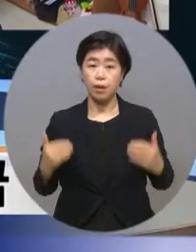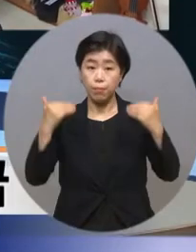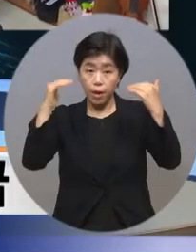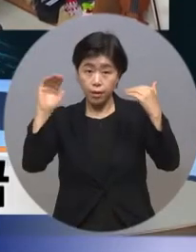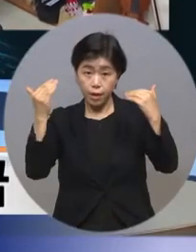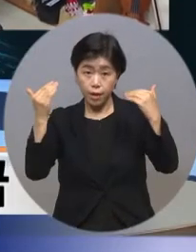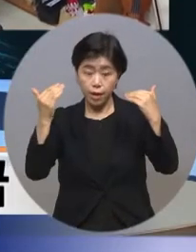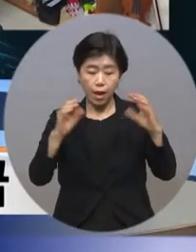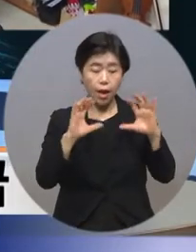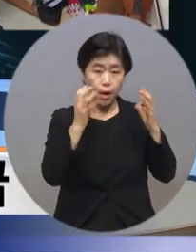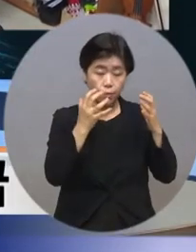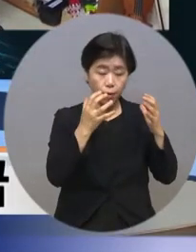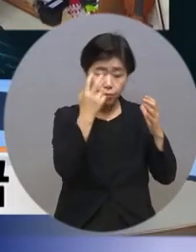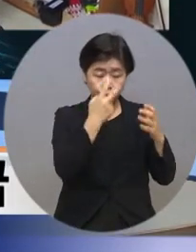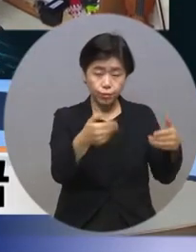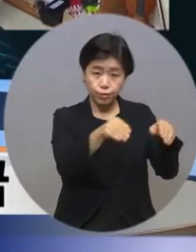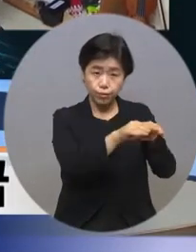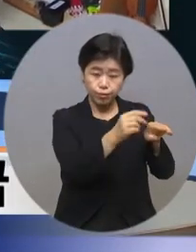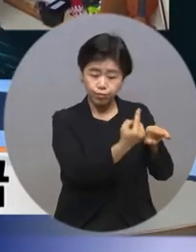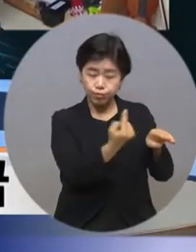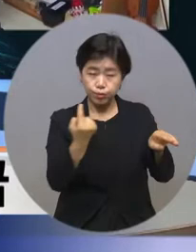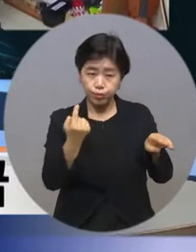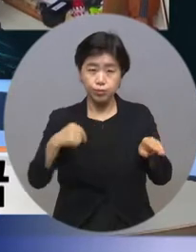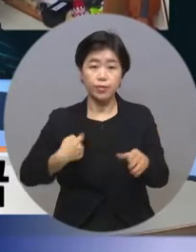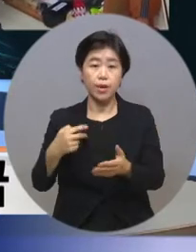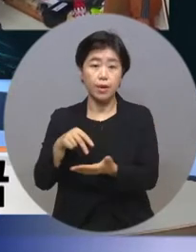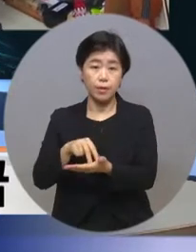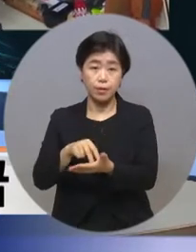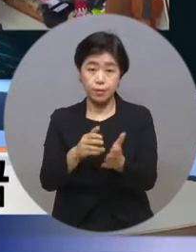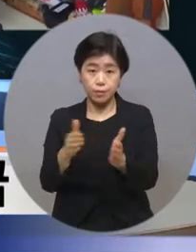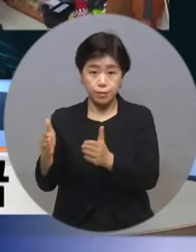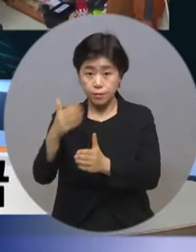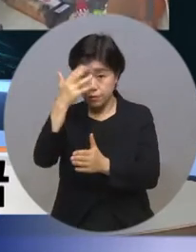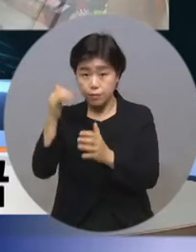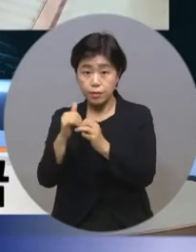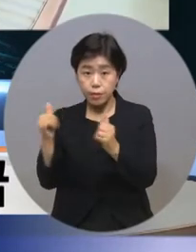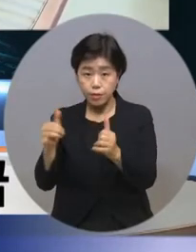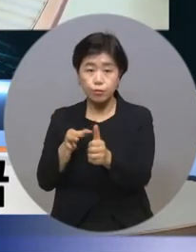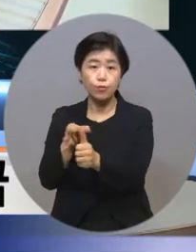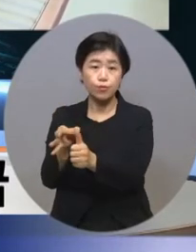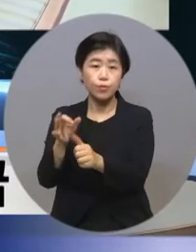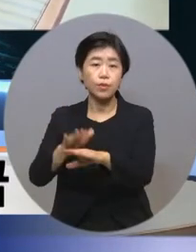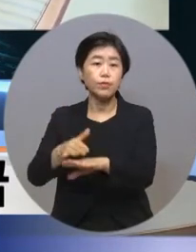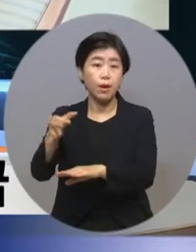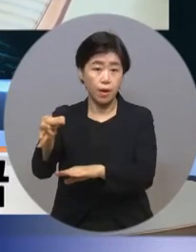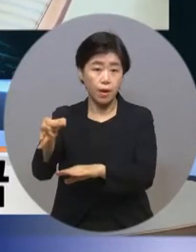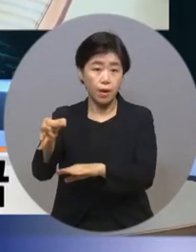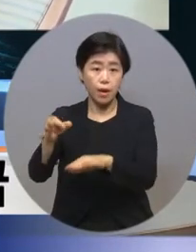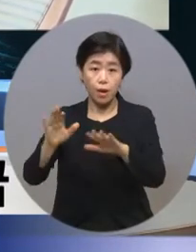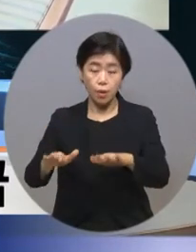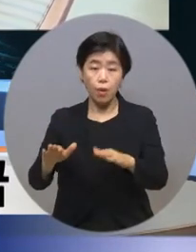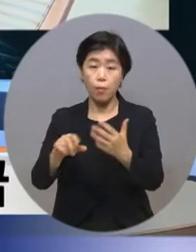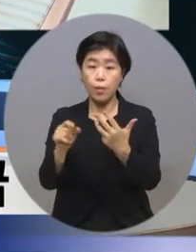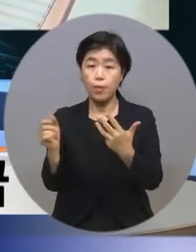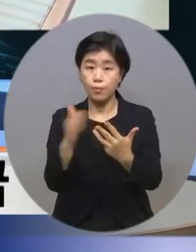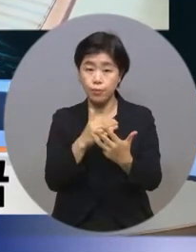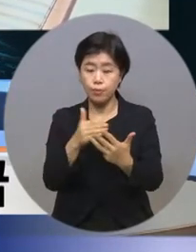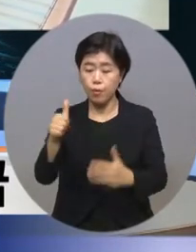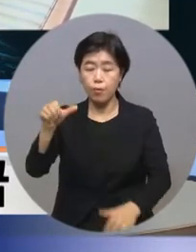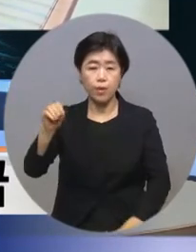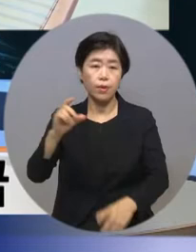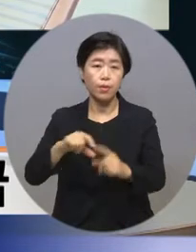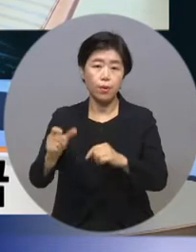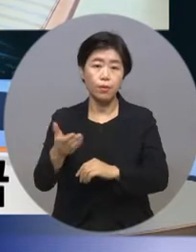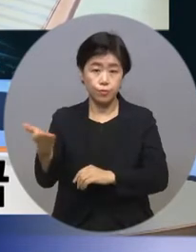되면서 아동 양육시설에서 나와 자립을 준비하는 청년에게 지급되는 자립수당이 이달부터 5만 원 인상돼